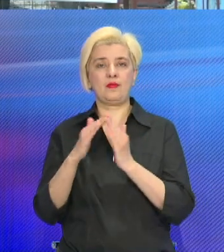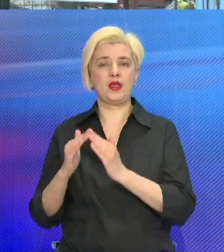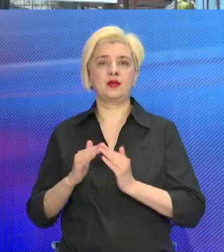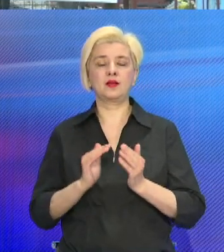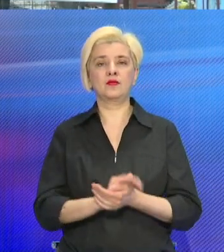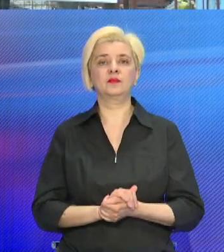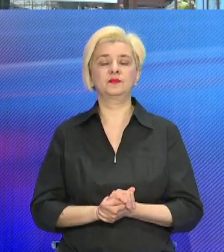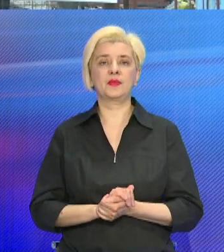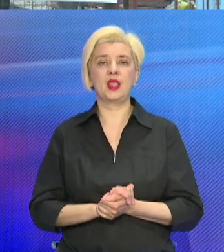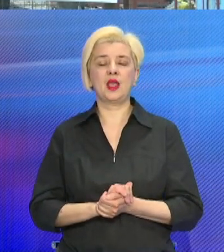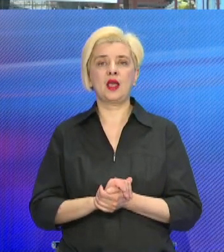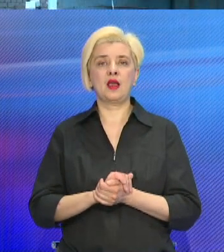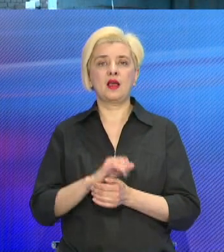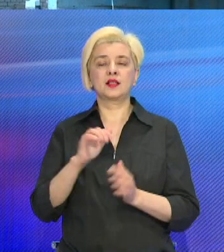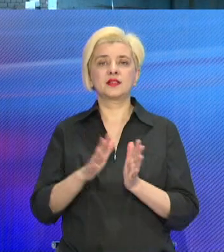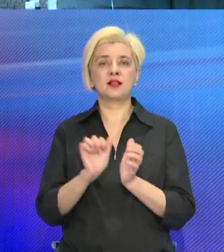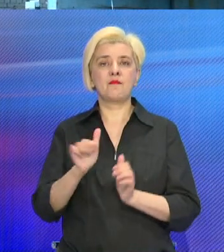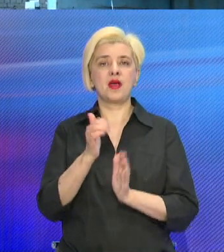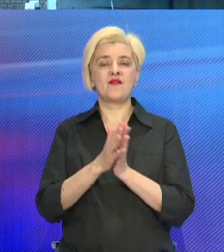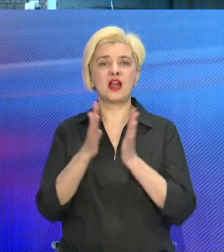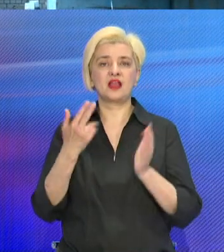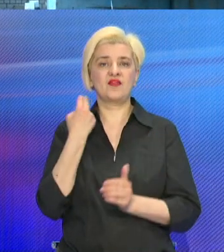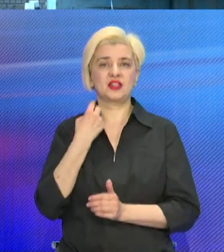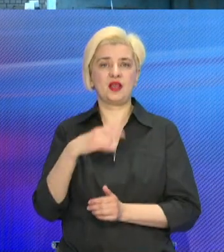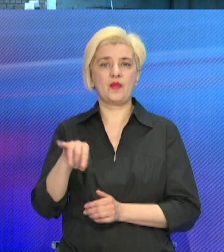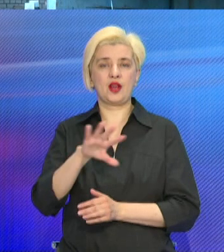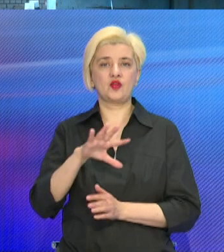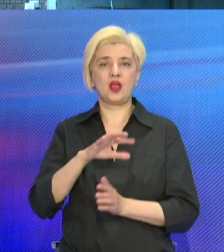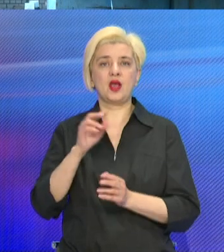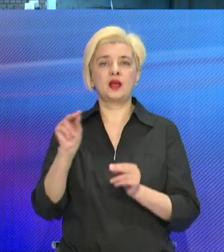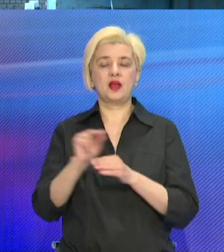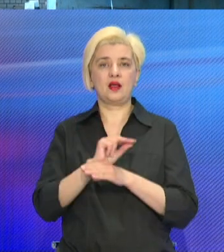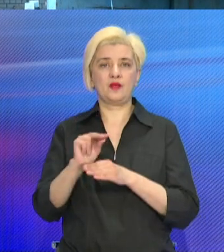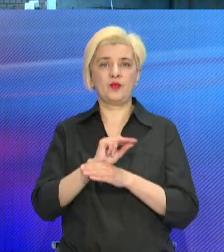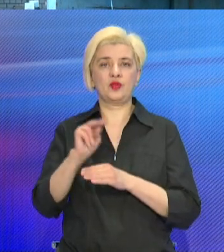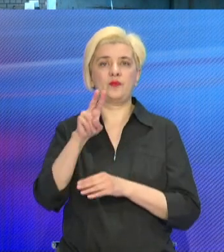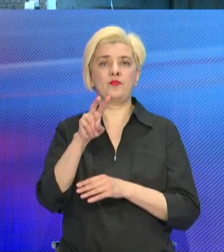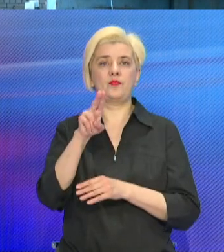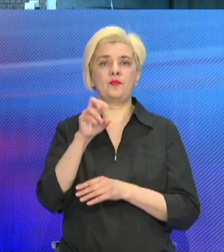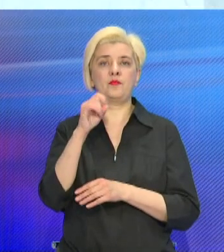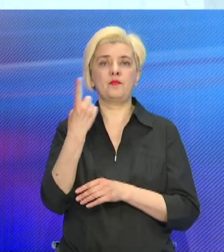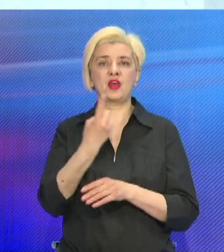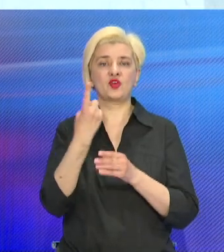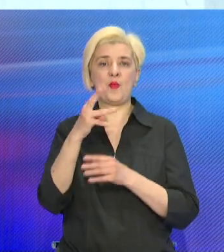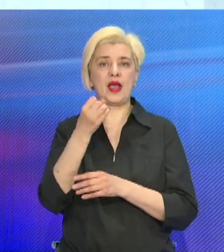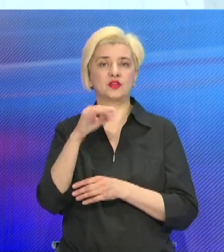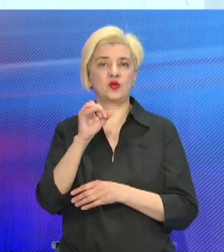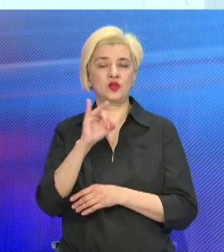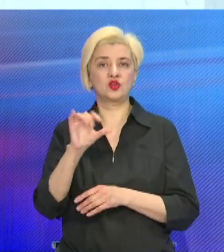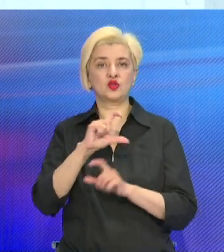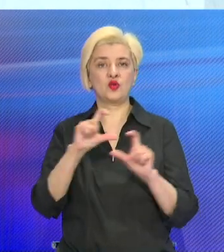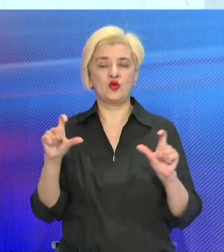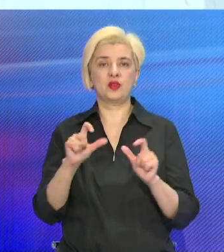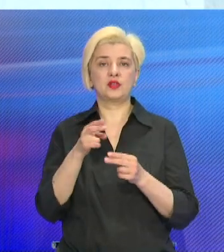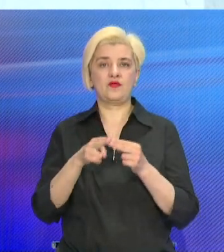Самая великая у Лиским районе. Реконструкция Першамайской школы завершится до 1 жнивня. На будовле что дня працуют